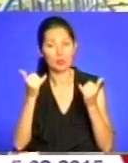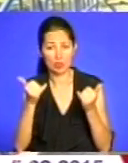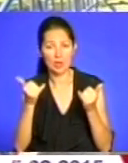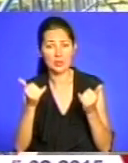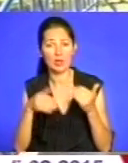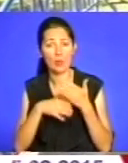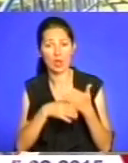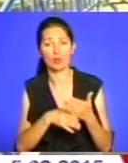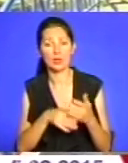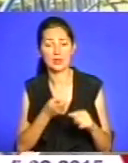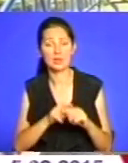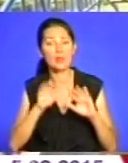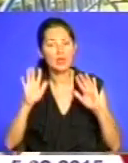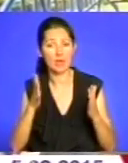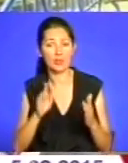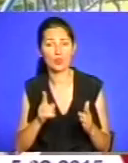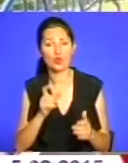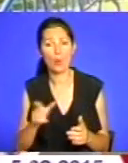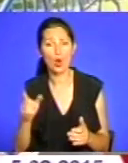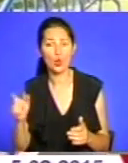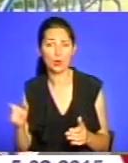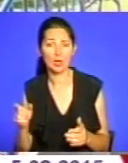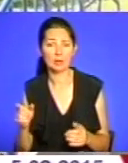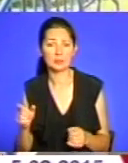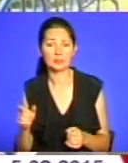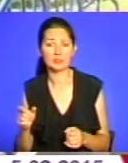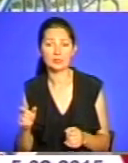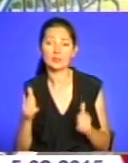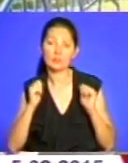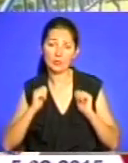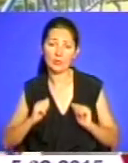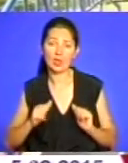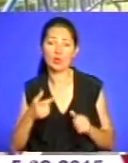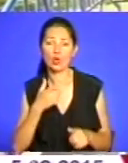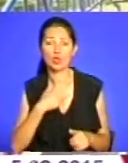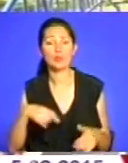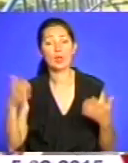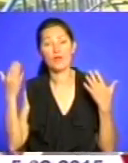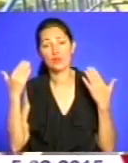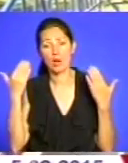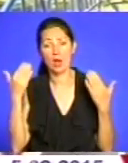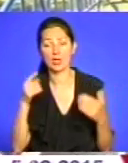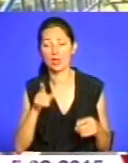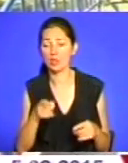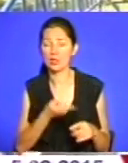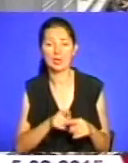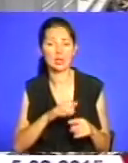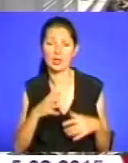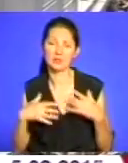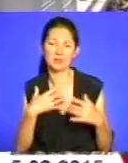методи боротьби з цим явищем, щоб люди спокійно собі віддихали і їх це не